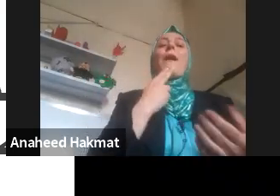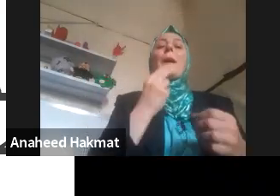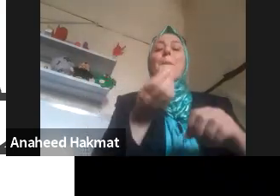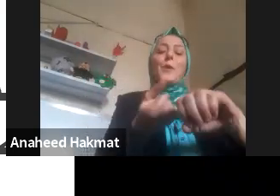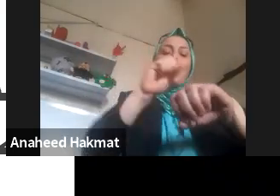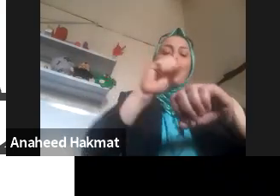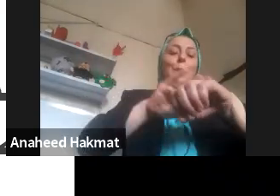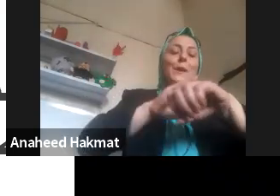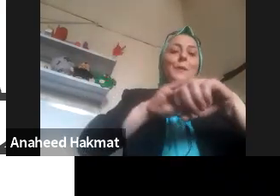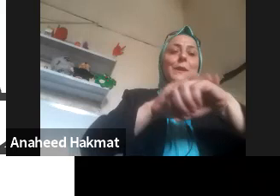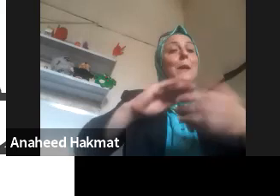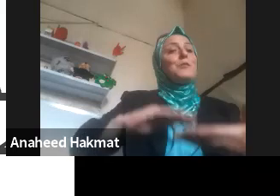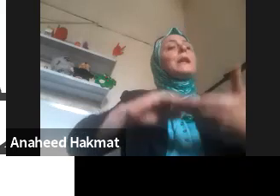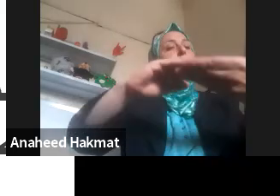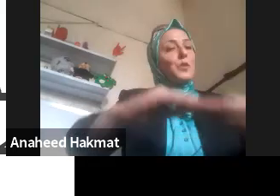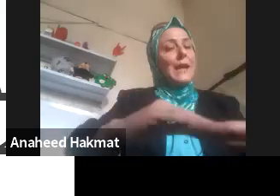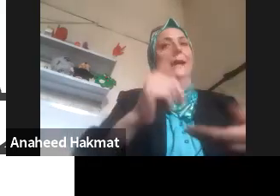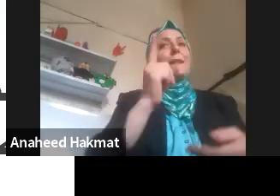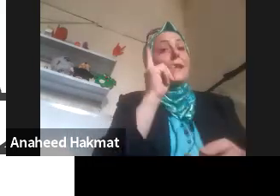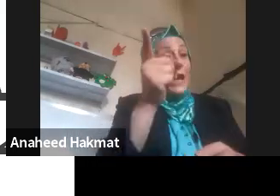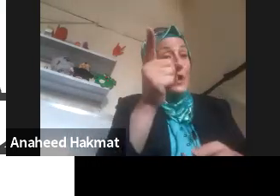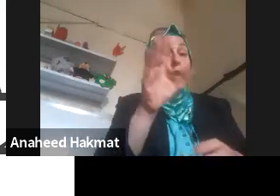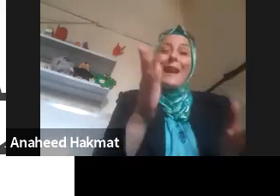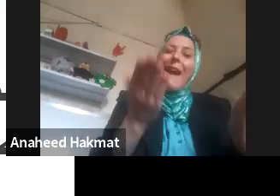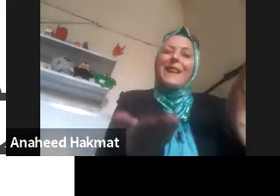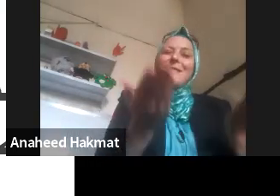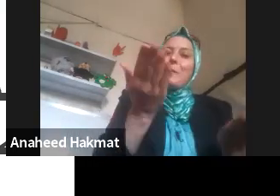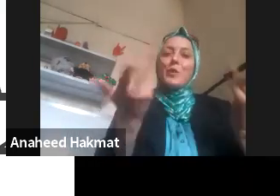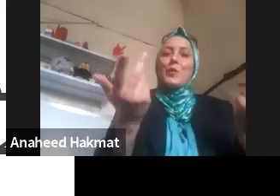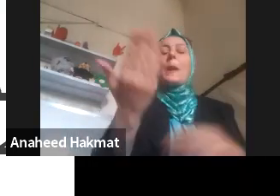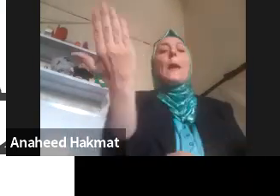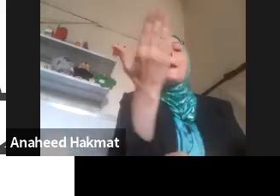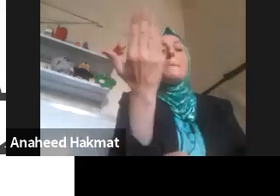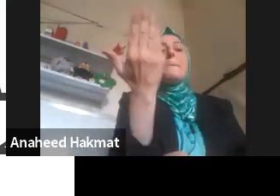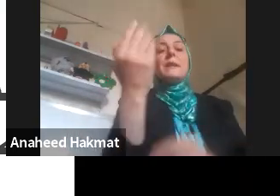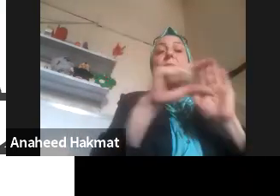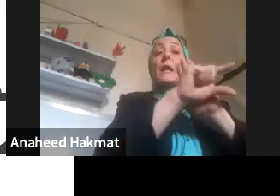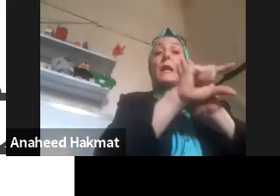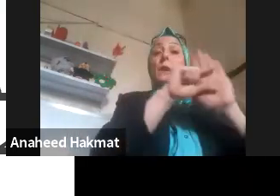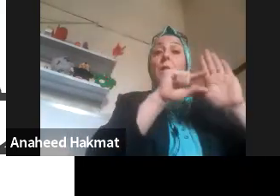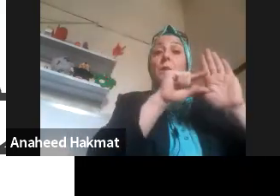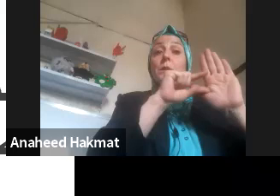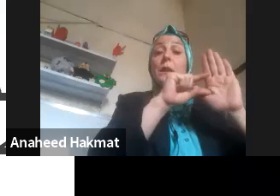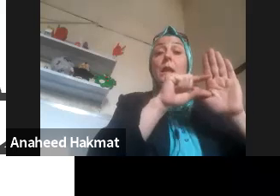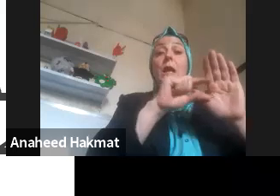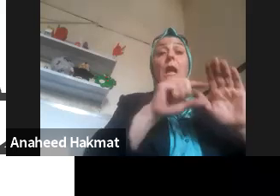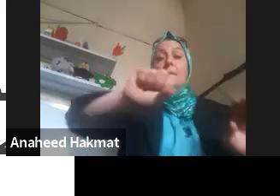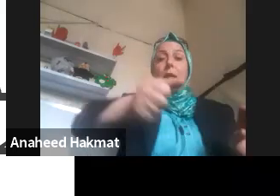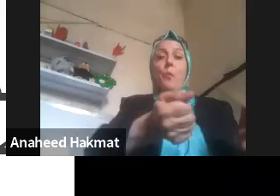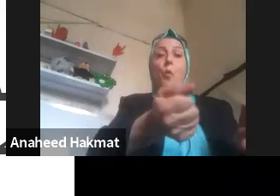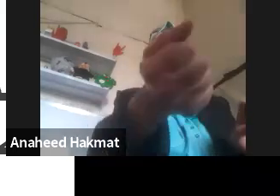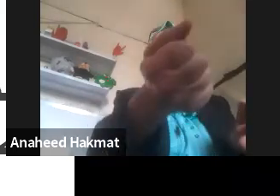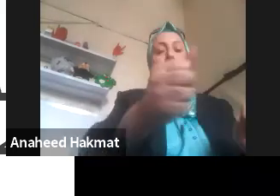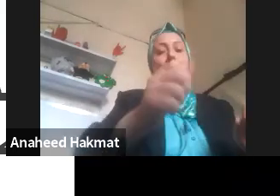بالمدرسة. ننتبه لقضايا الدرابزين، مقابل الأبواب والمنزلقات. هذا التعقيم كثير مهم يصير